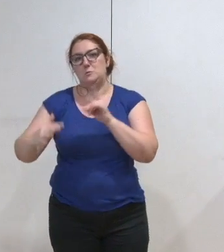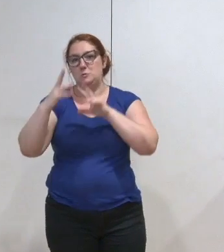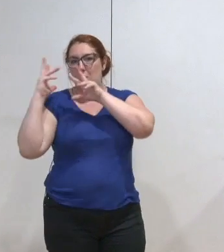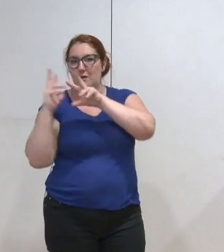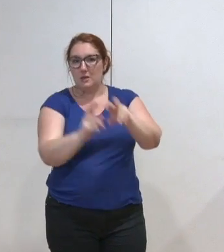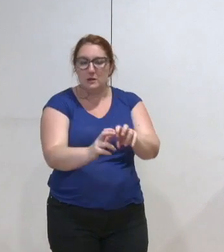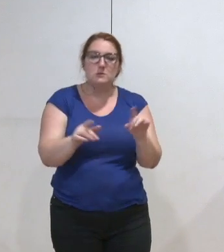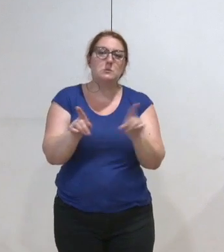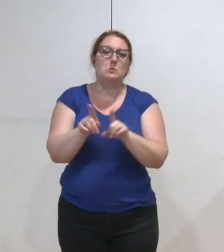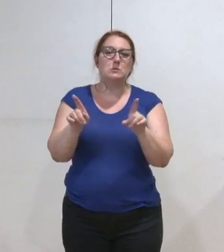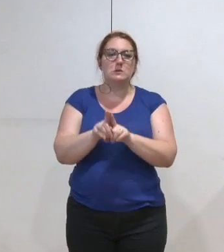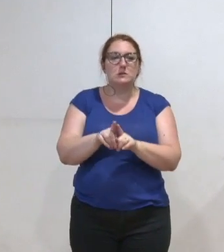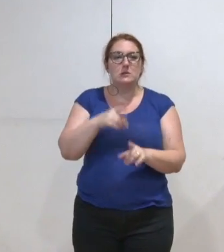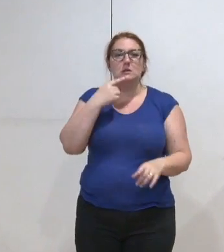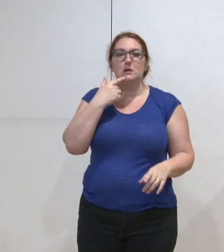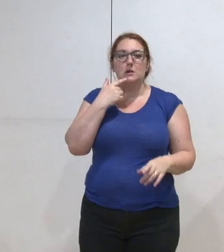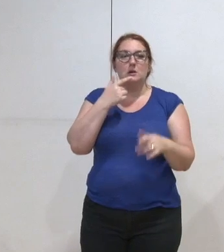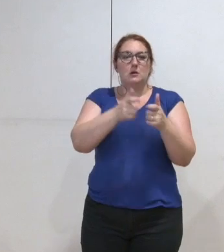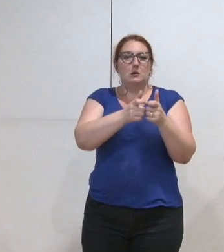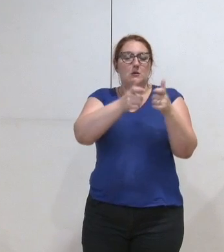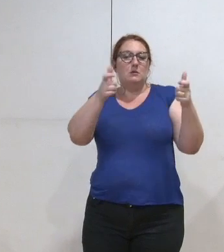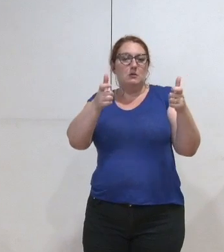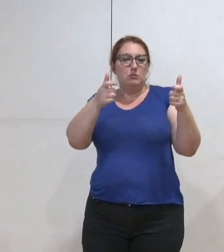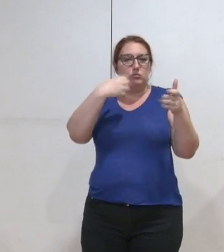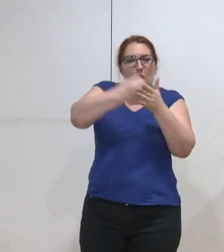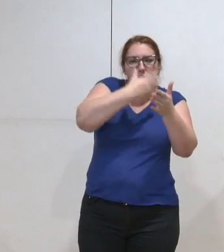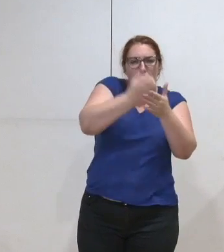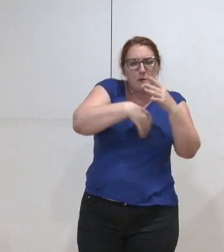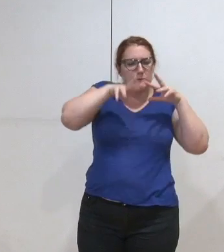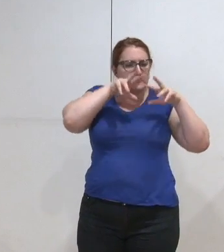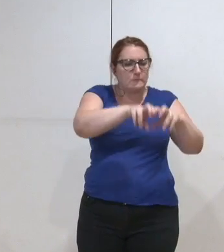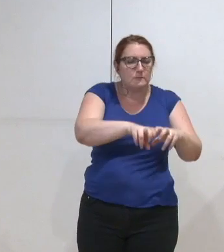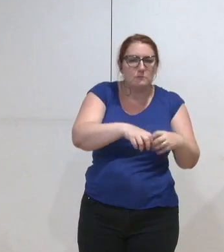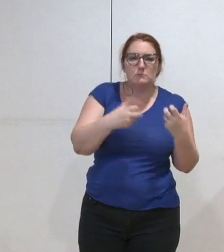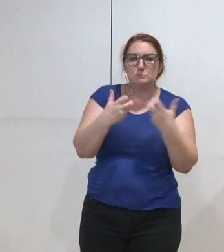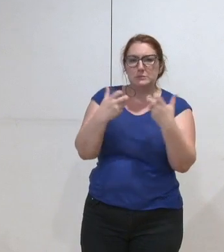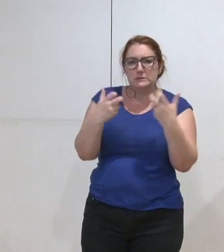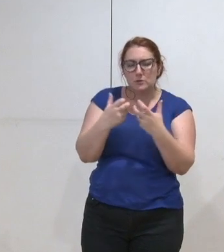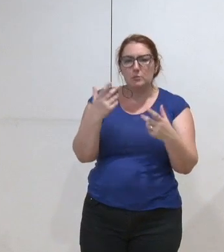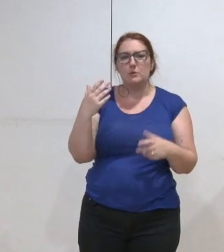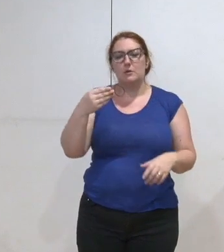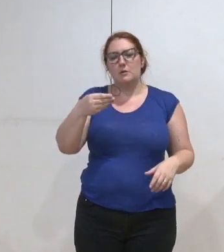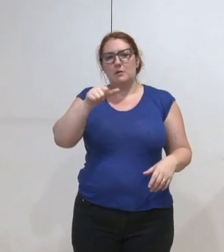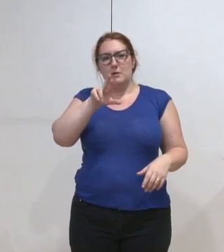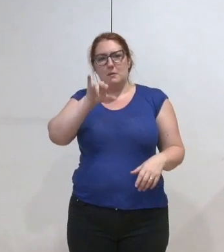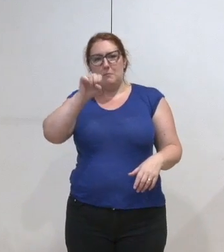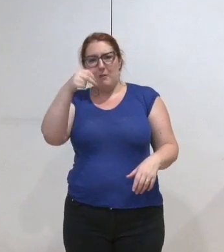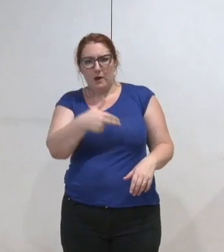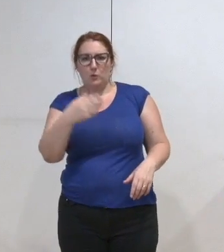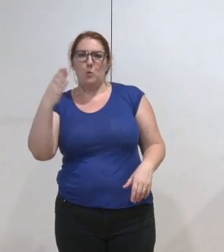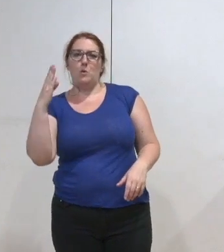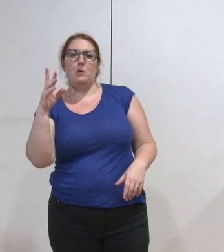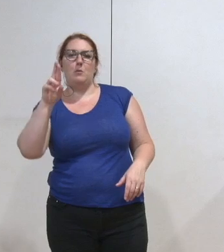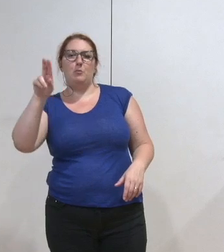travaille aussi sur l'OPS qui nous donne de la qualité de données et je voudrais cité en particulier Marion brunaz pour ce